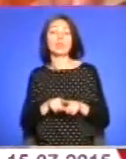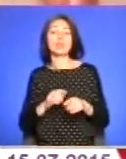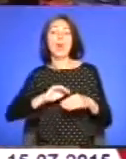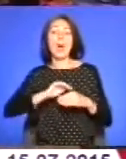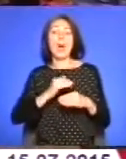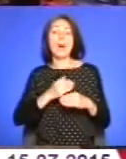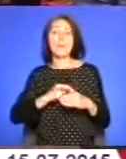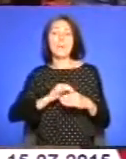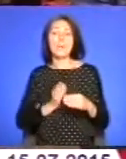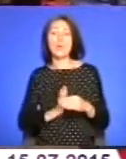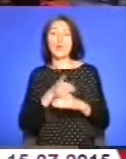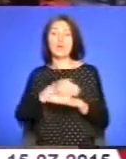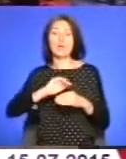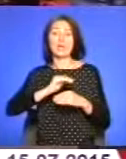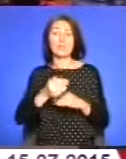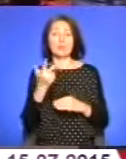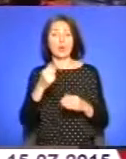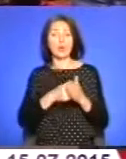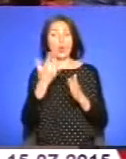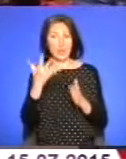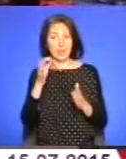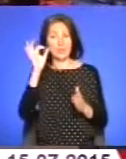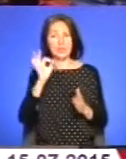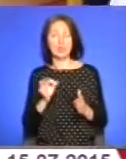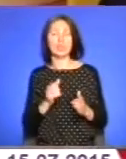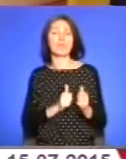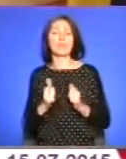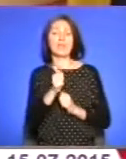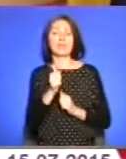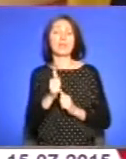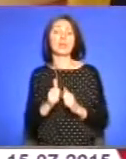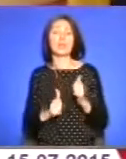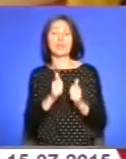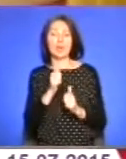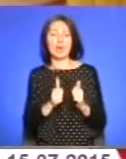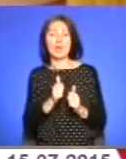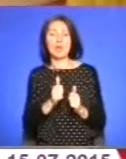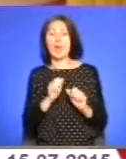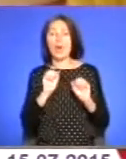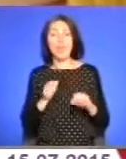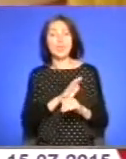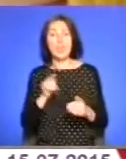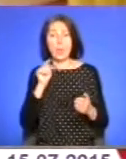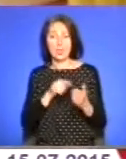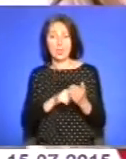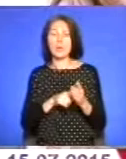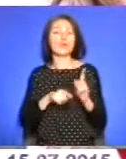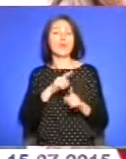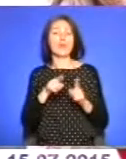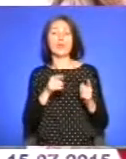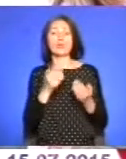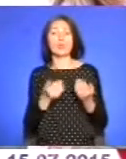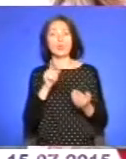партій з 3 до 5%. Відтак, лідер перегонів по округу може не потрапити в Раду, якщо туди не прийшла його